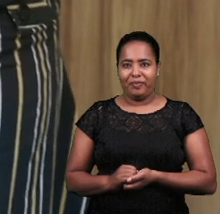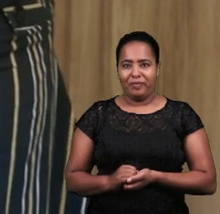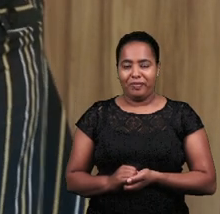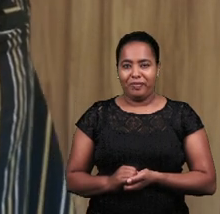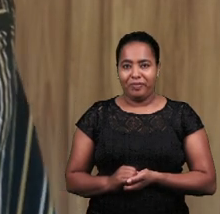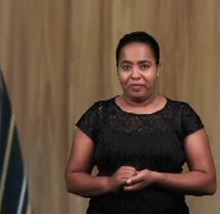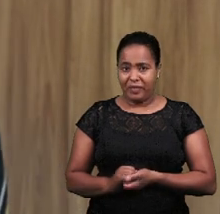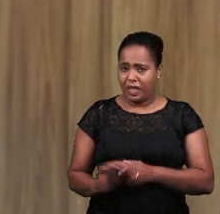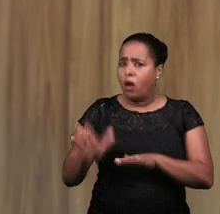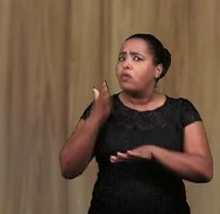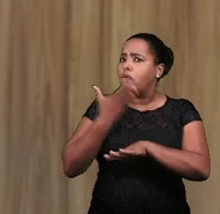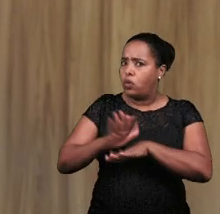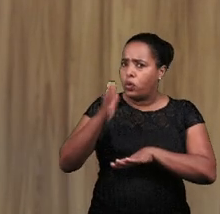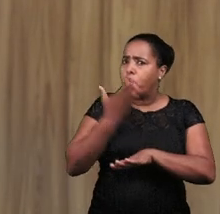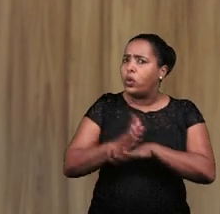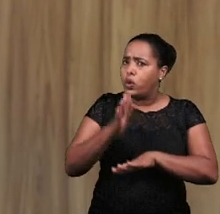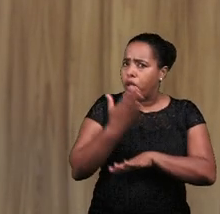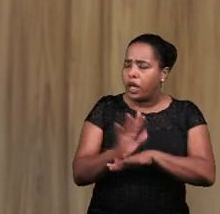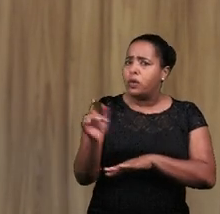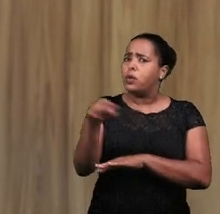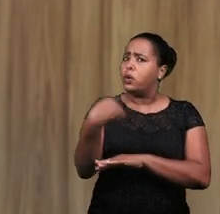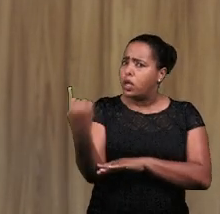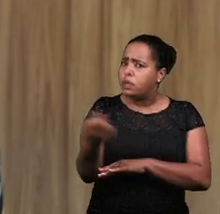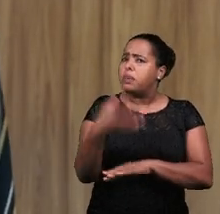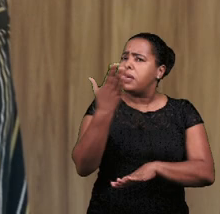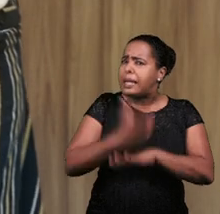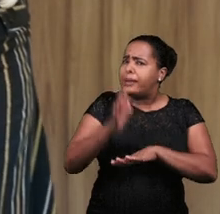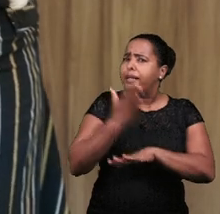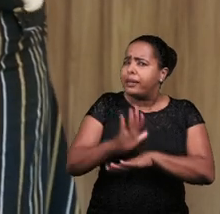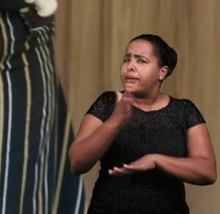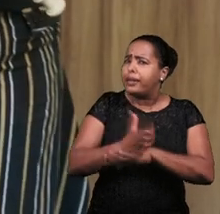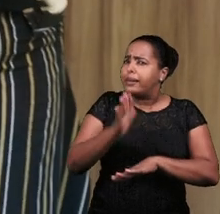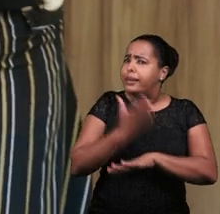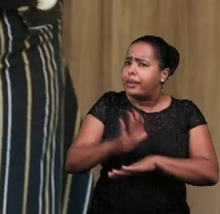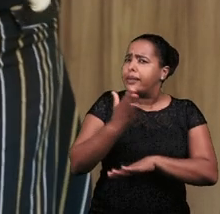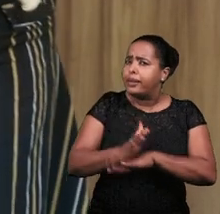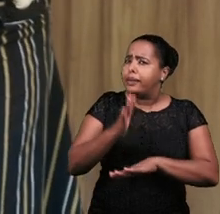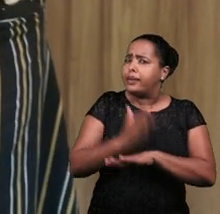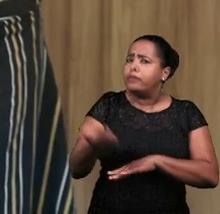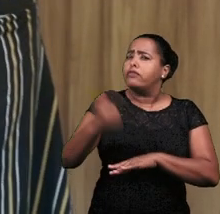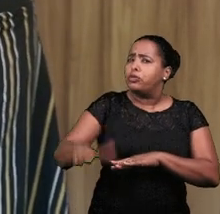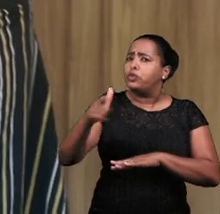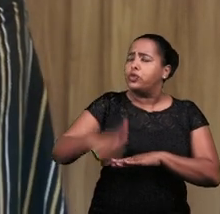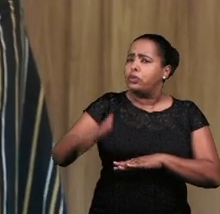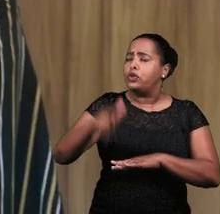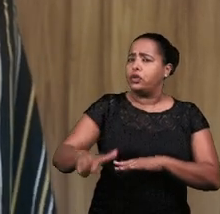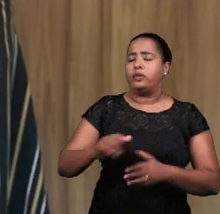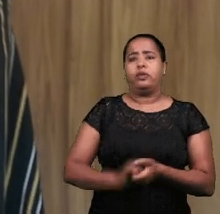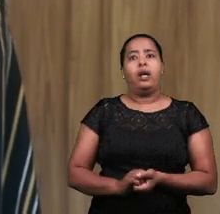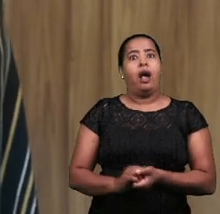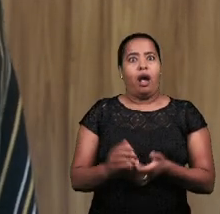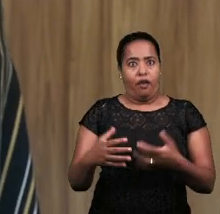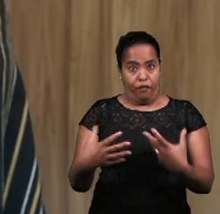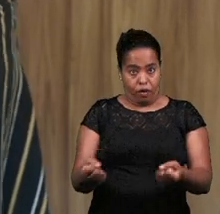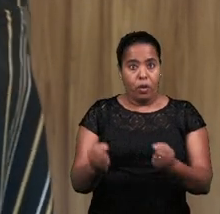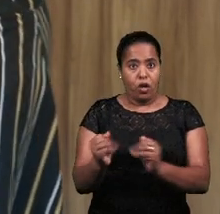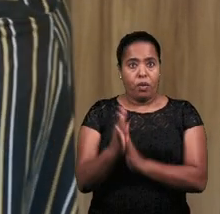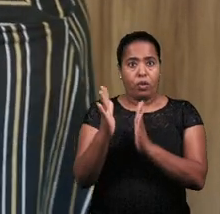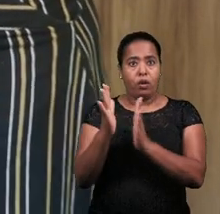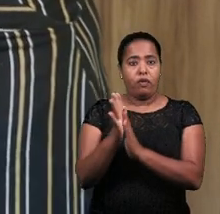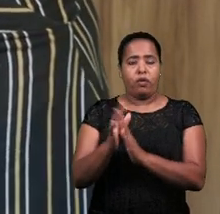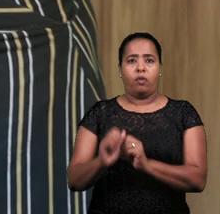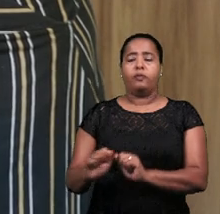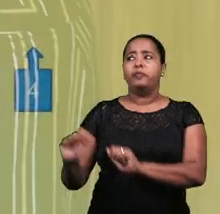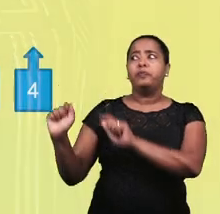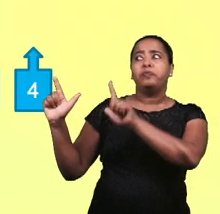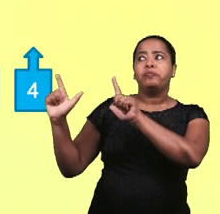Cet exercice, nous devons entraîner plusieurs fois. Maintenant, nous allons à notre louange. Ici, dans